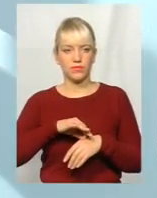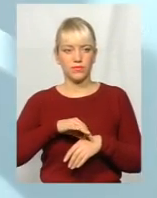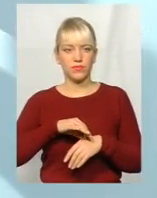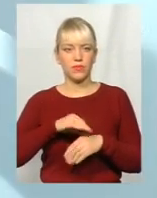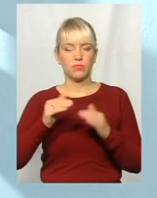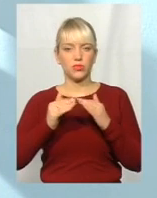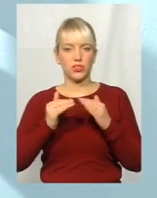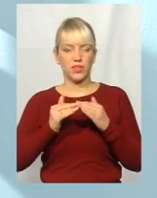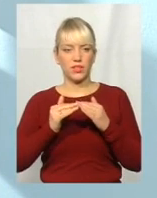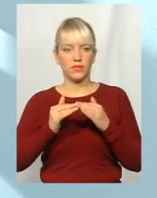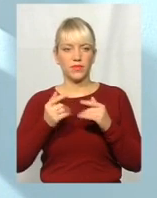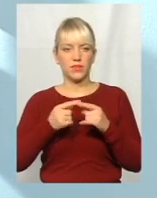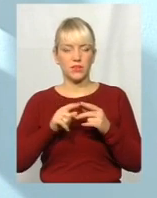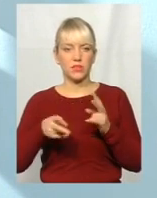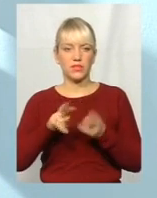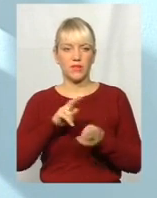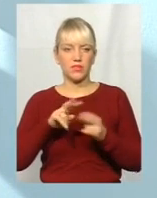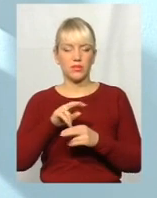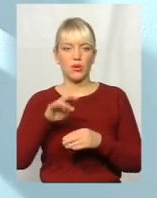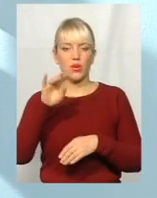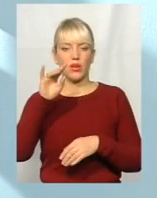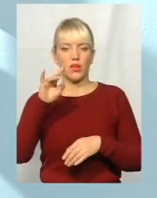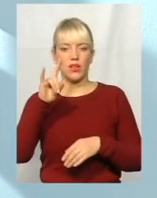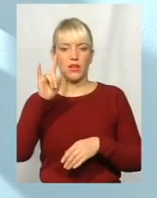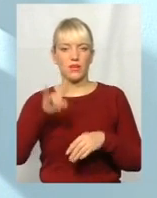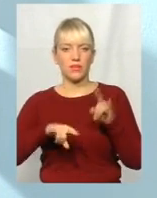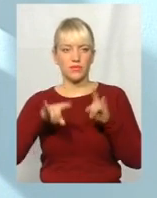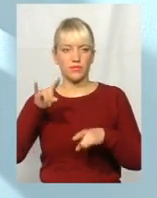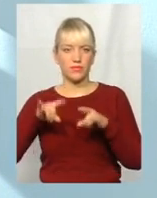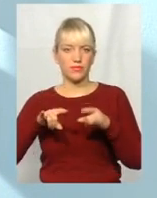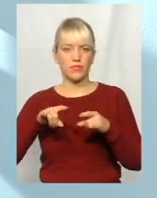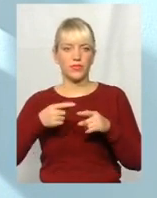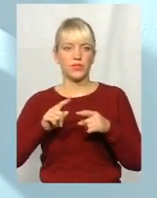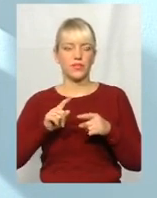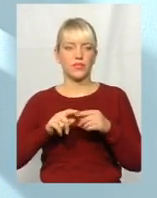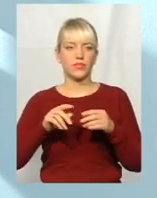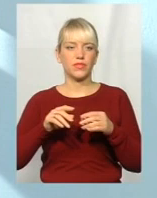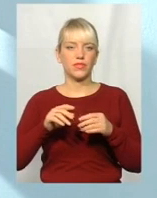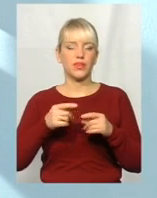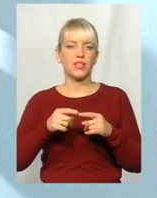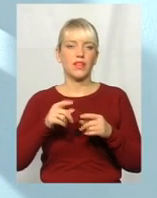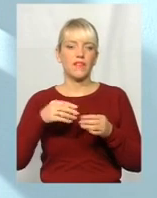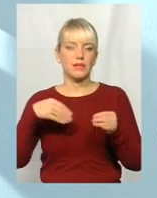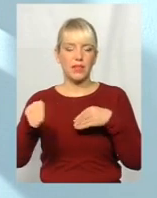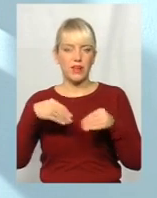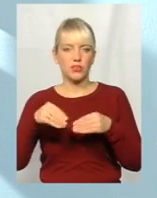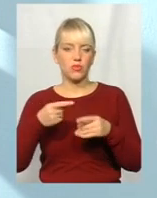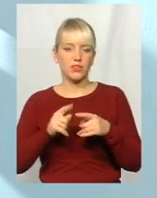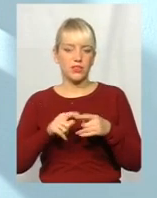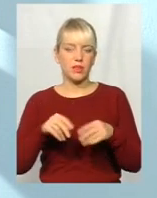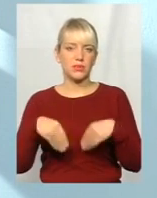житла. Це ми замінюємо зараз вікна на пластикові, купа штучних матеріалів. І все це також призводить до того, що в